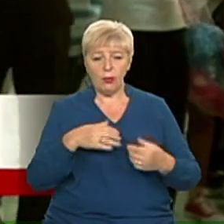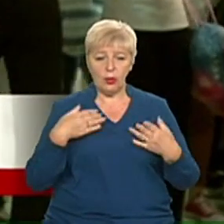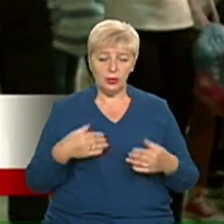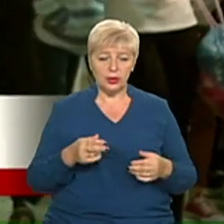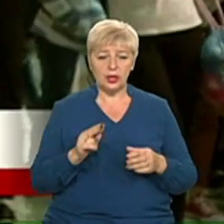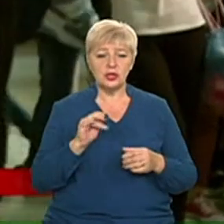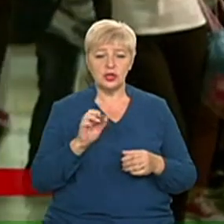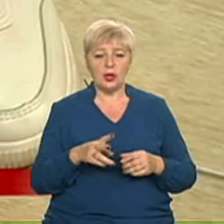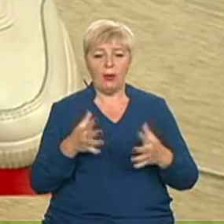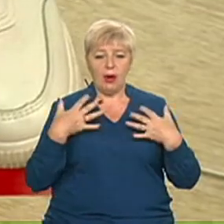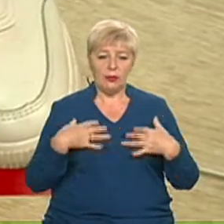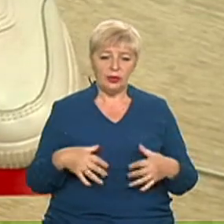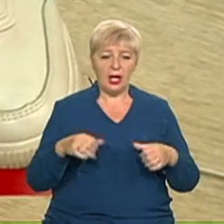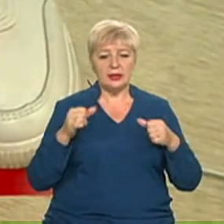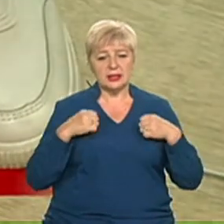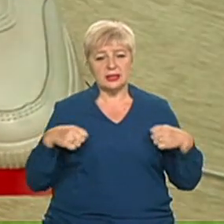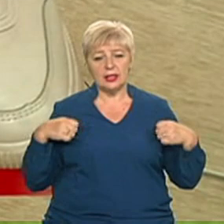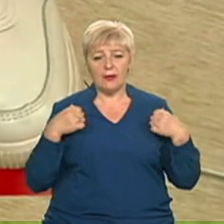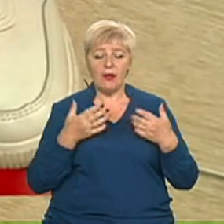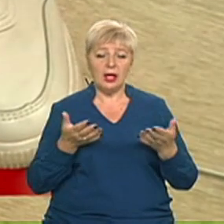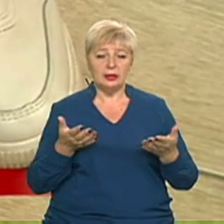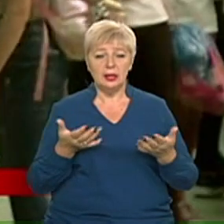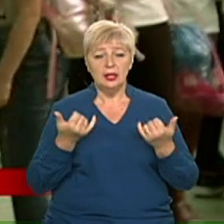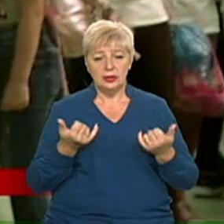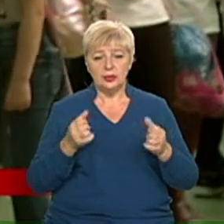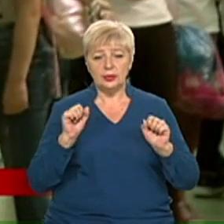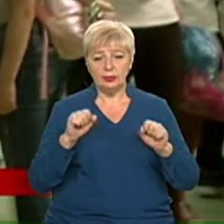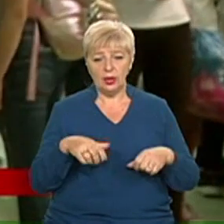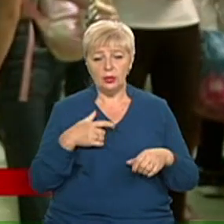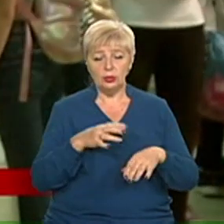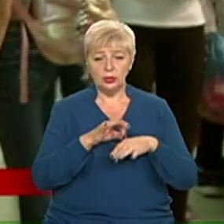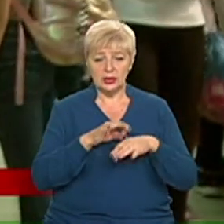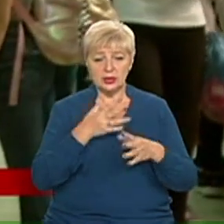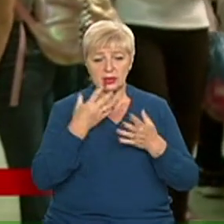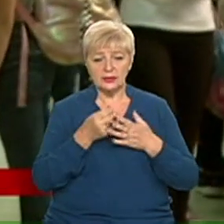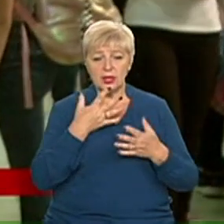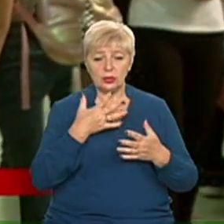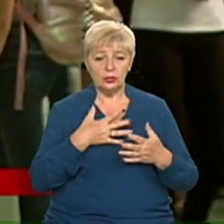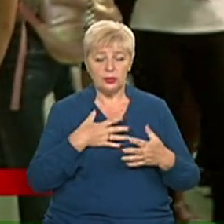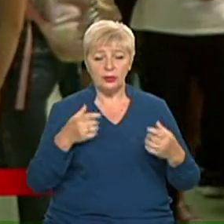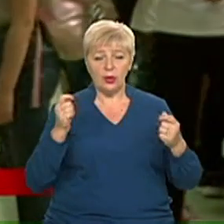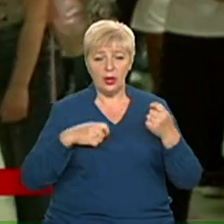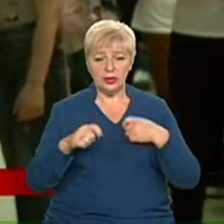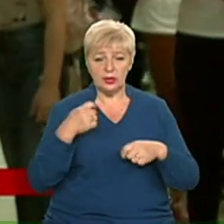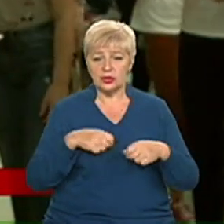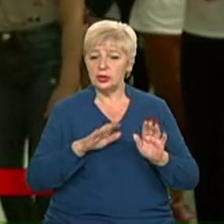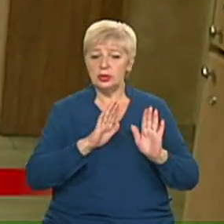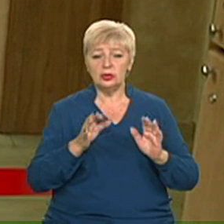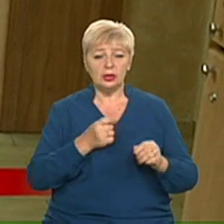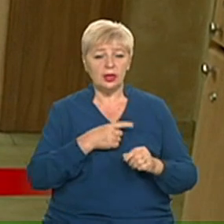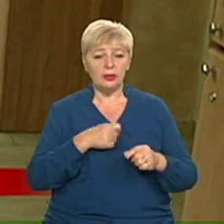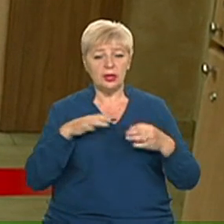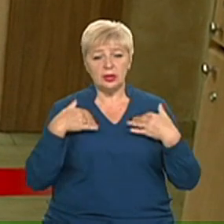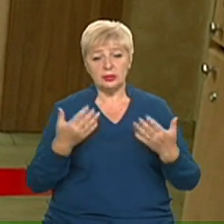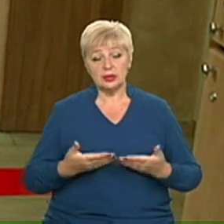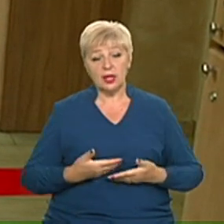або якісь сарафани. Тепер я можу носити свою любиму одежу до школи, а не тільки білі блузки і юбки.